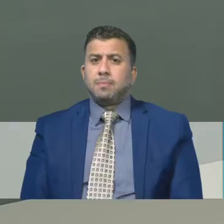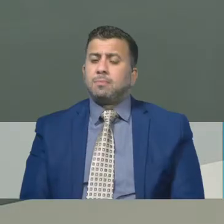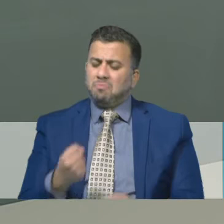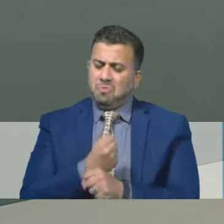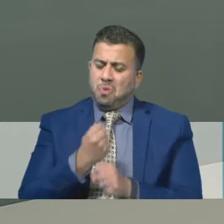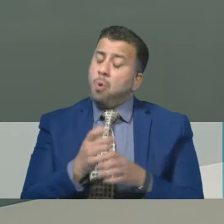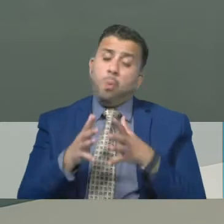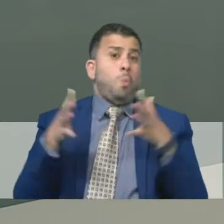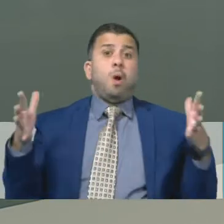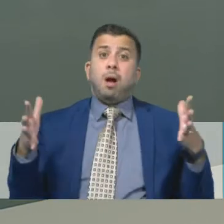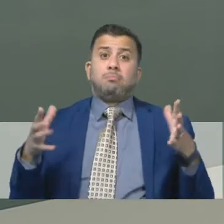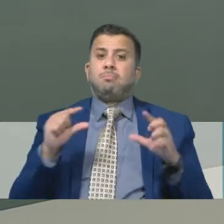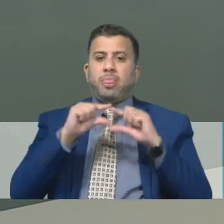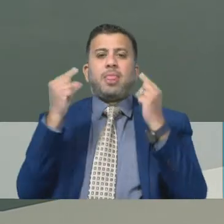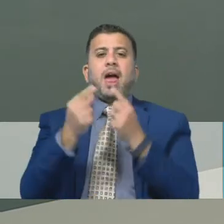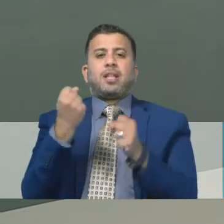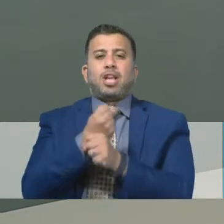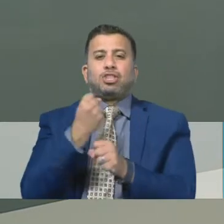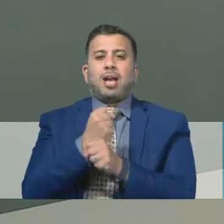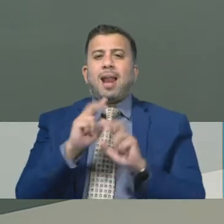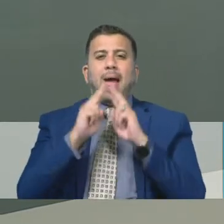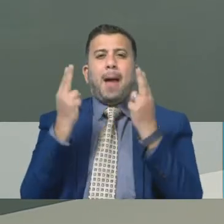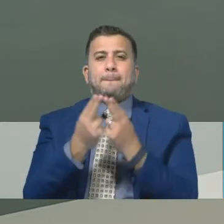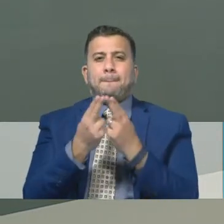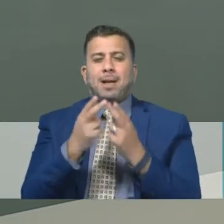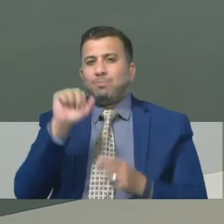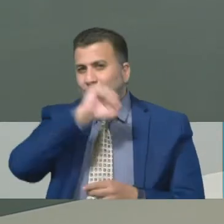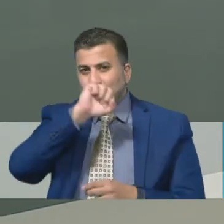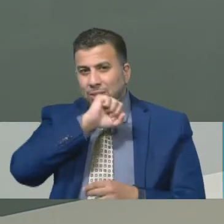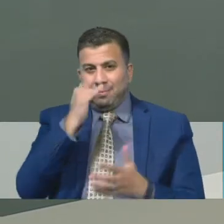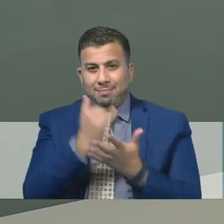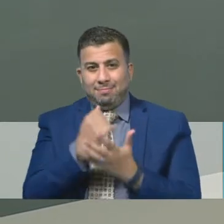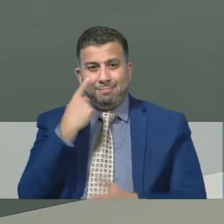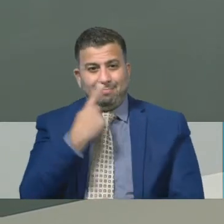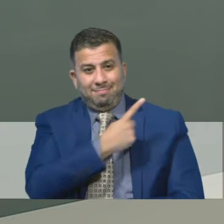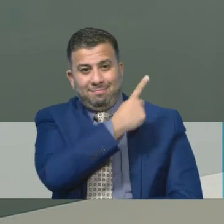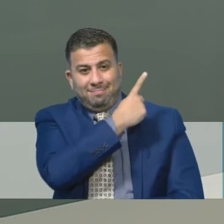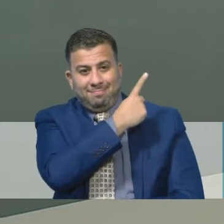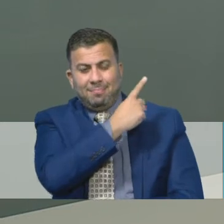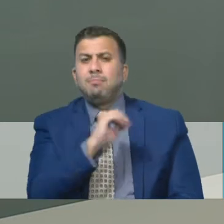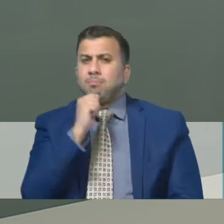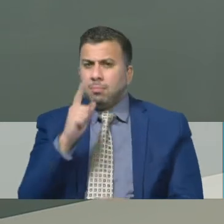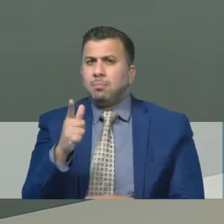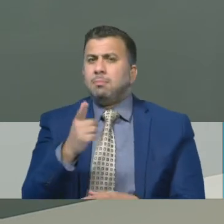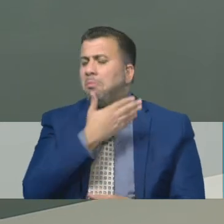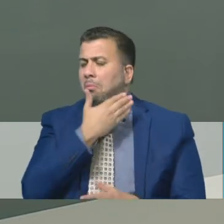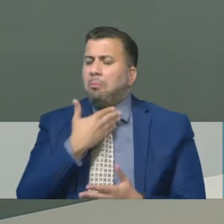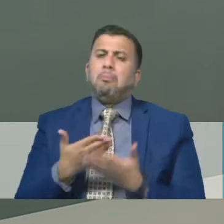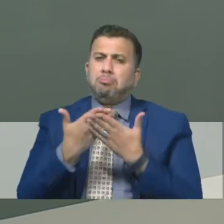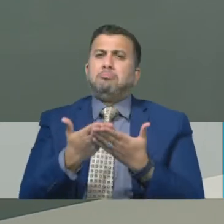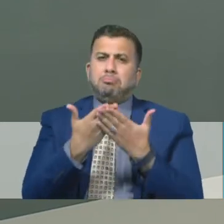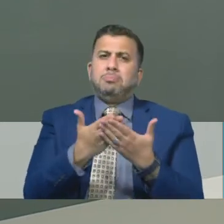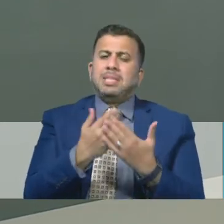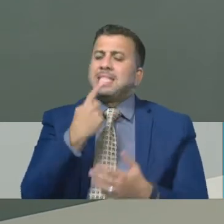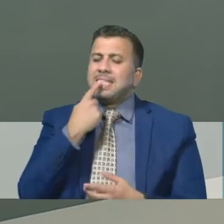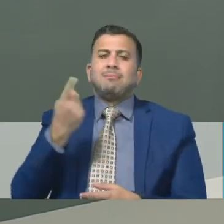جهود جبارة قامت بها دائرة الأشغال العامة بالشارقة لإنجاز مشاريعها الخدمية خلال